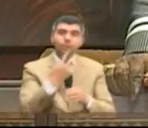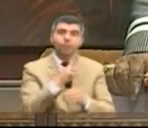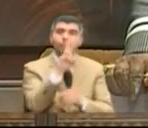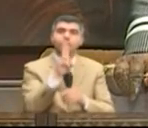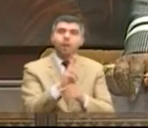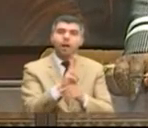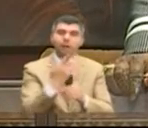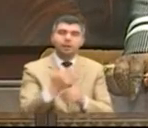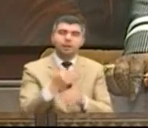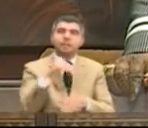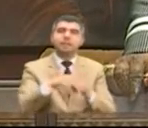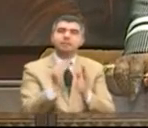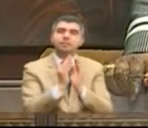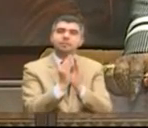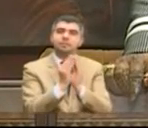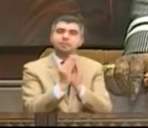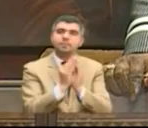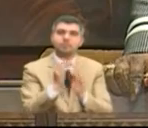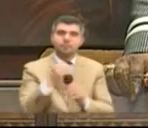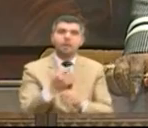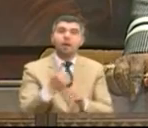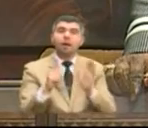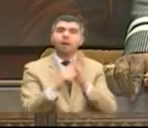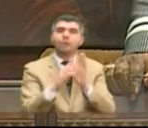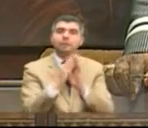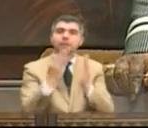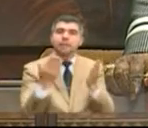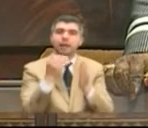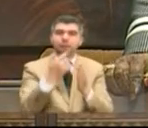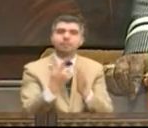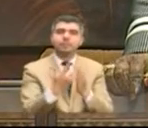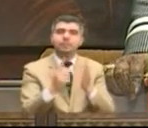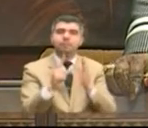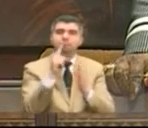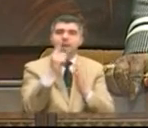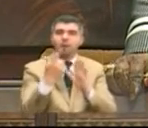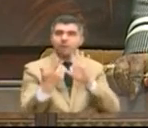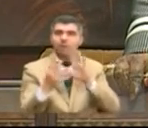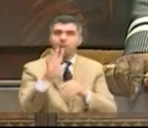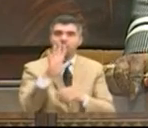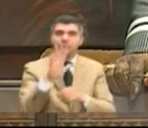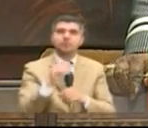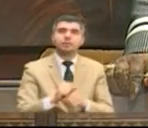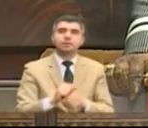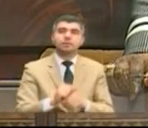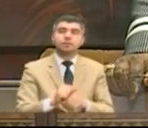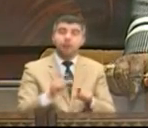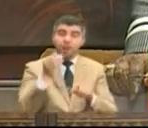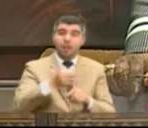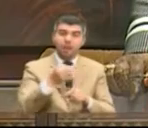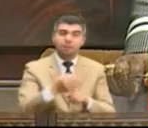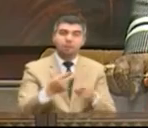هو مقتضيات الفصل 157 من الدستور التي تنص على إصدار ميثاق المرافق